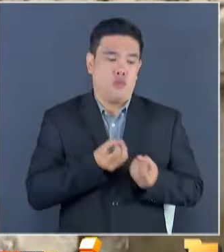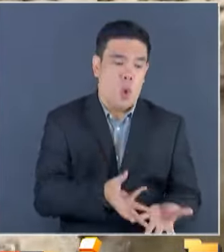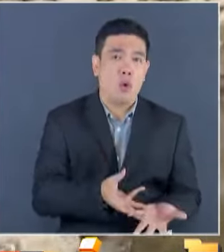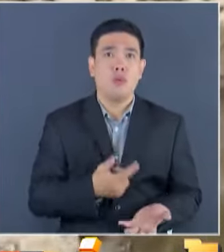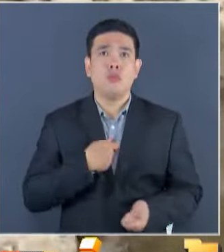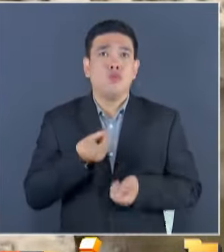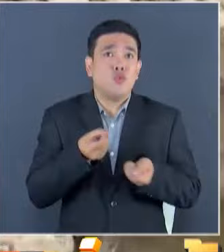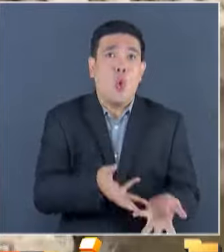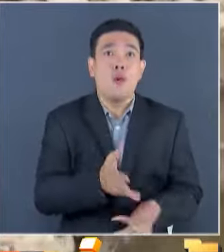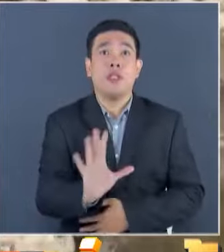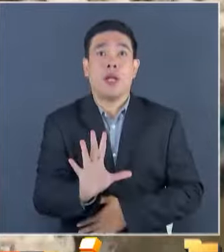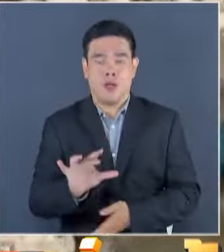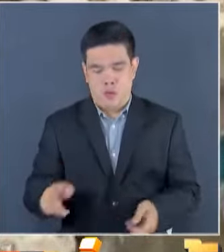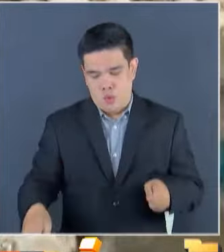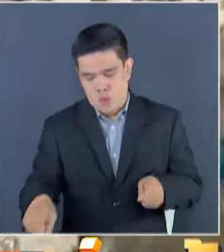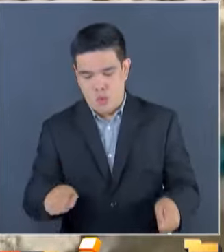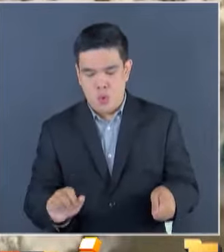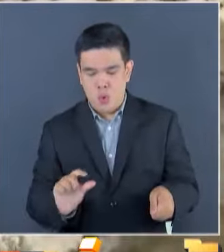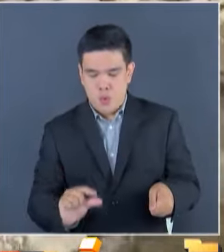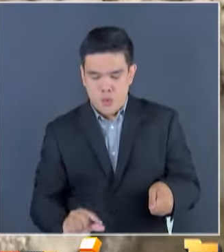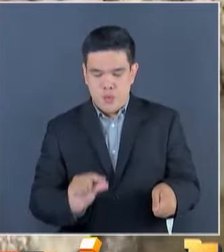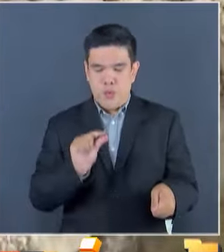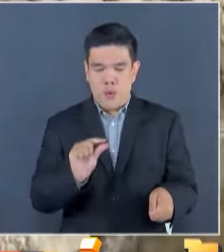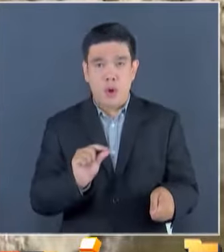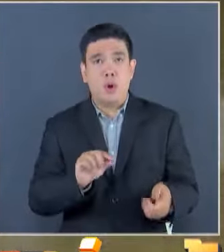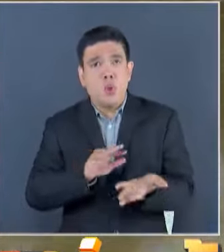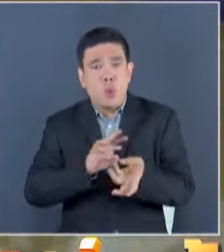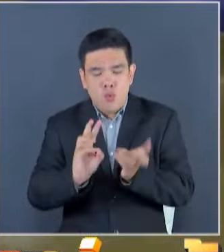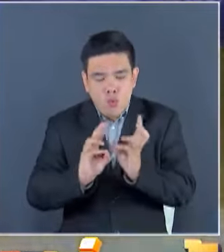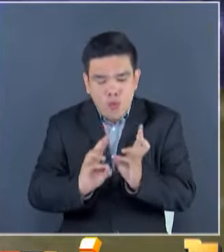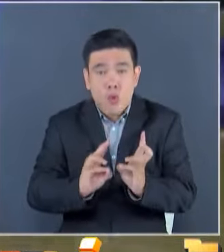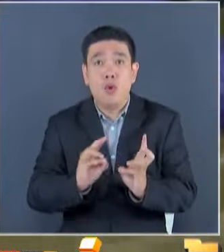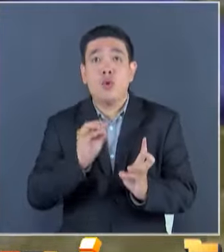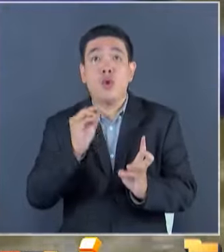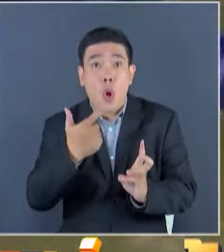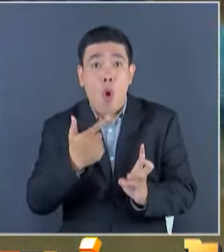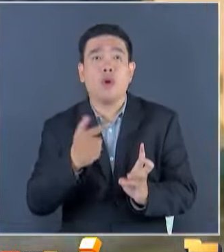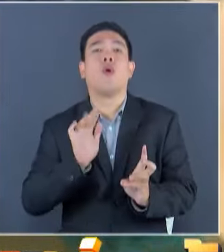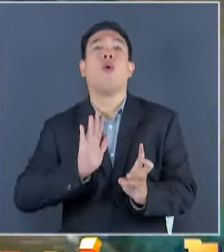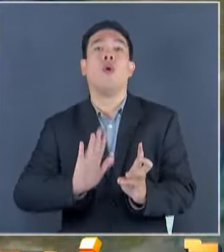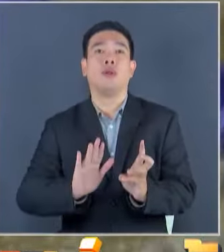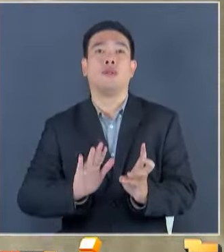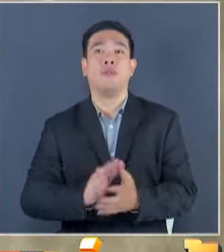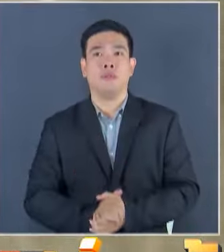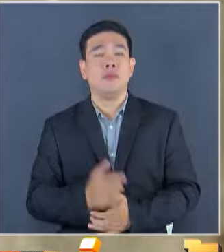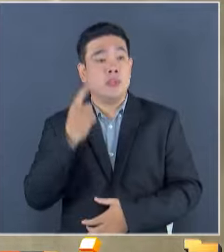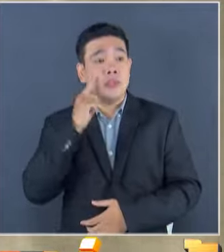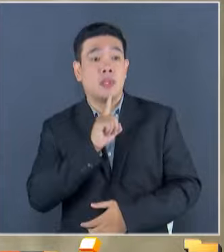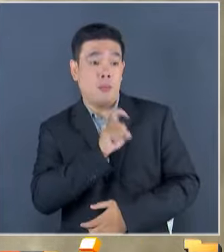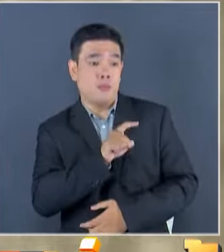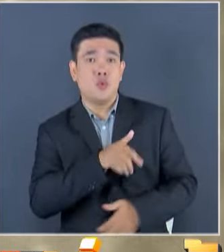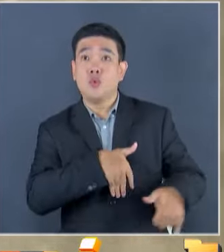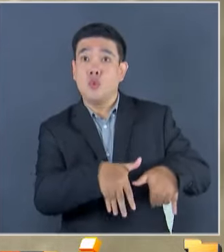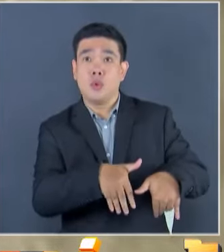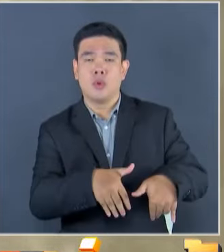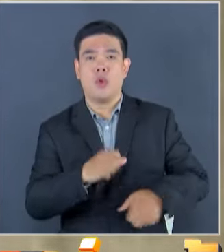ำตกนะฮะมันเป็นก้อนทองจริงๆแต่ไม่ใช่ก้อนทองแบบ5บาท10บาทก้อนใหญ่แบบก้อน1บาทไม่ใช่นะครับคุณผู้ชมฮะเราเลยถามชาวบ้านดีกว่าฮะ